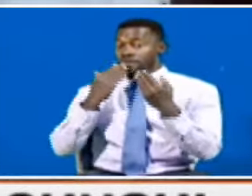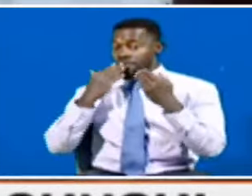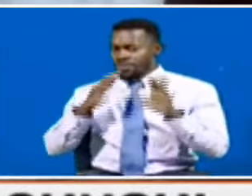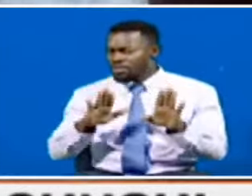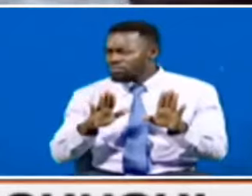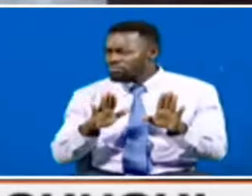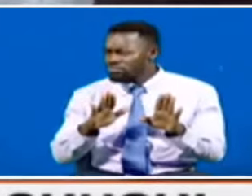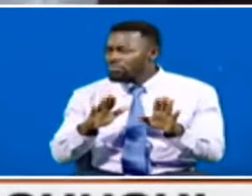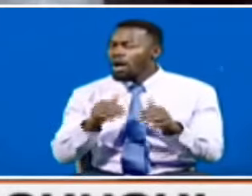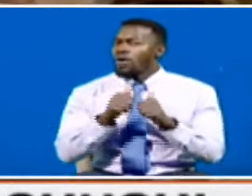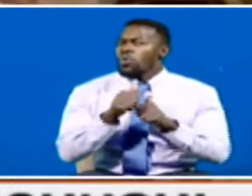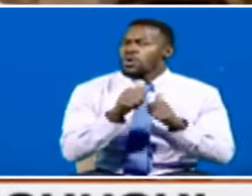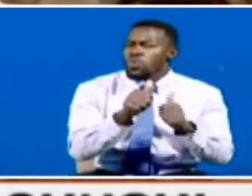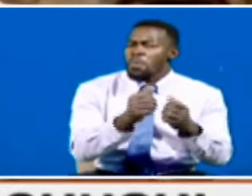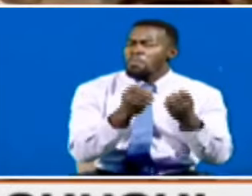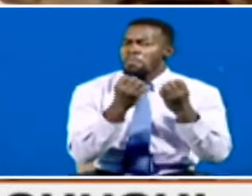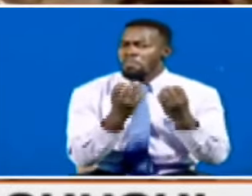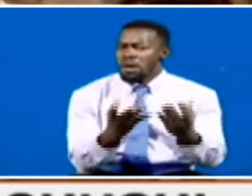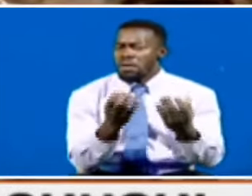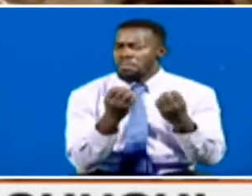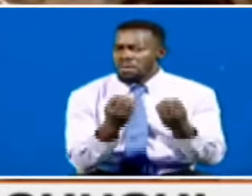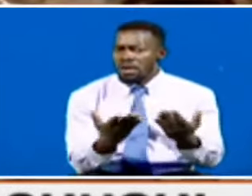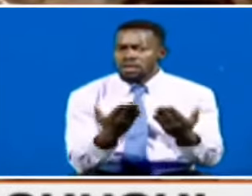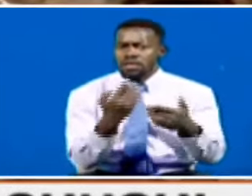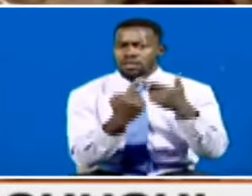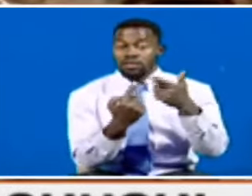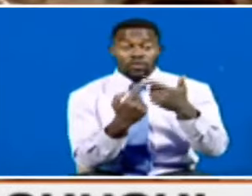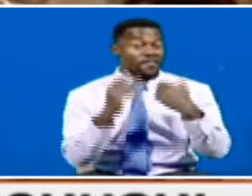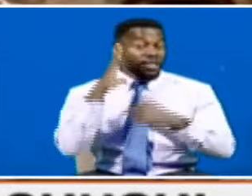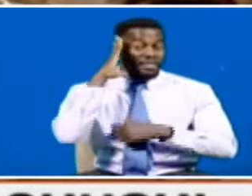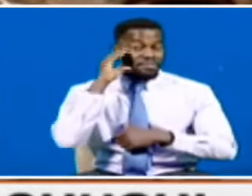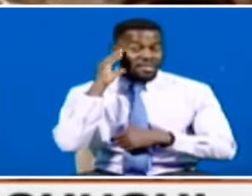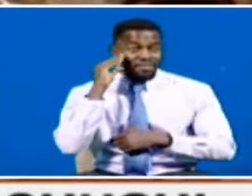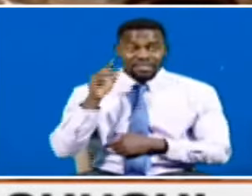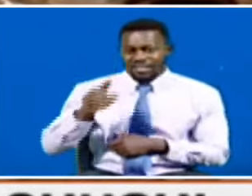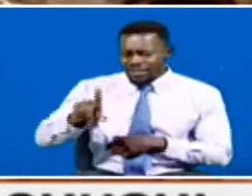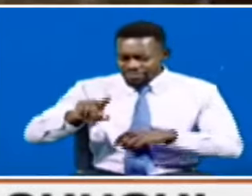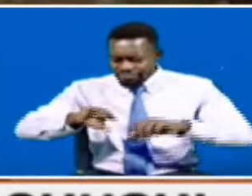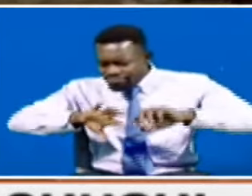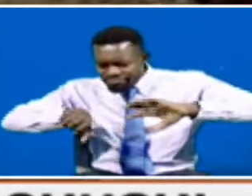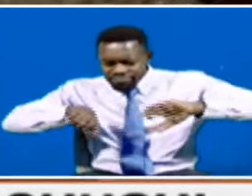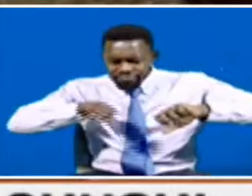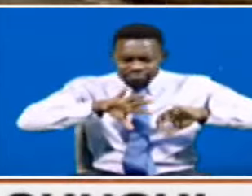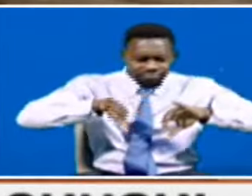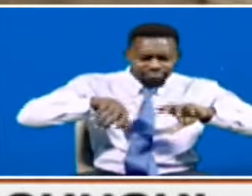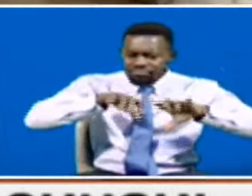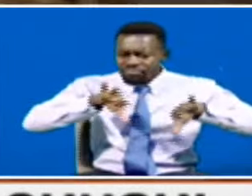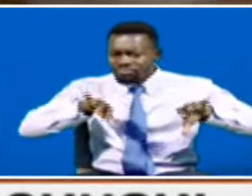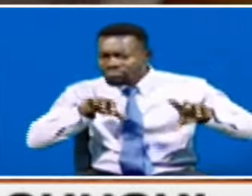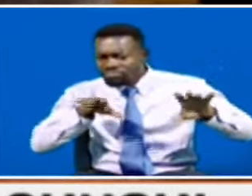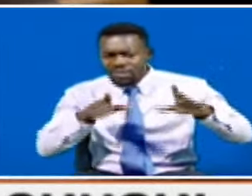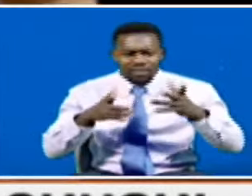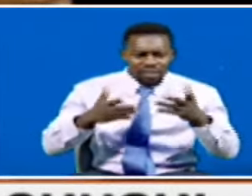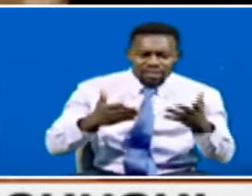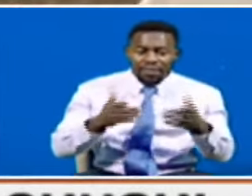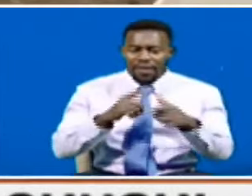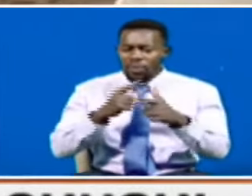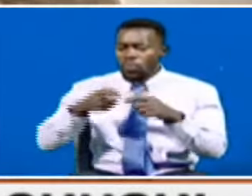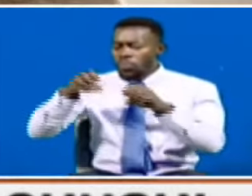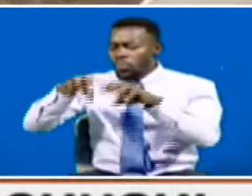na ujuzi wa miaka mingi katika kilimo, anajaribu kupasua chembe za mbolea hii kisha anajaribu kuiyeyusha kwenye